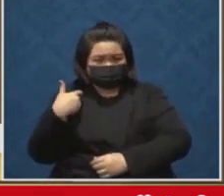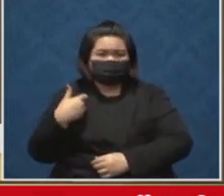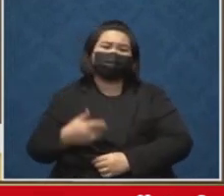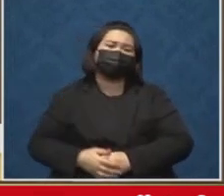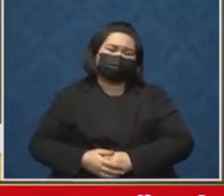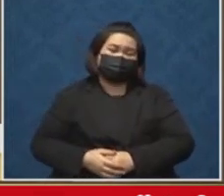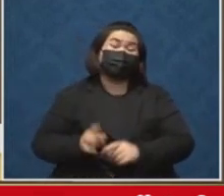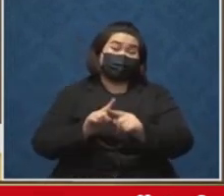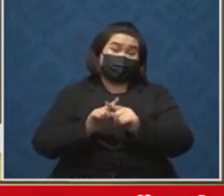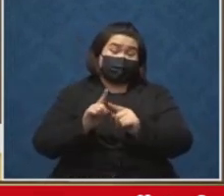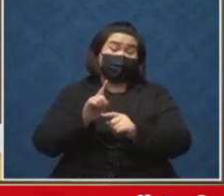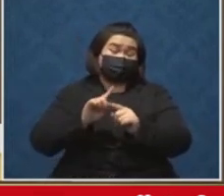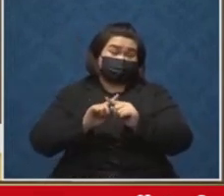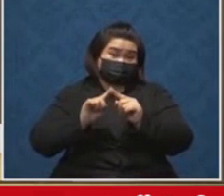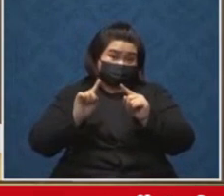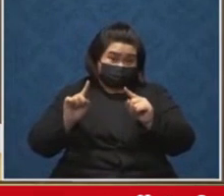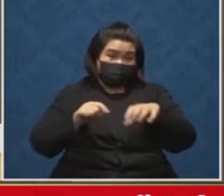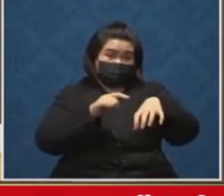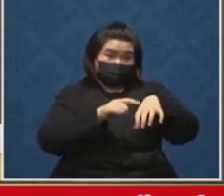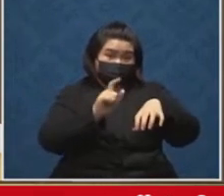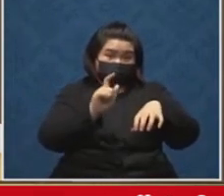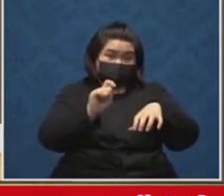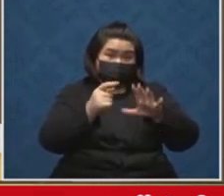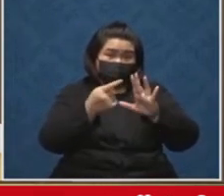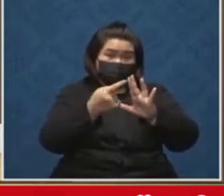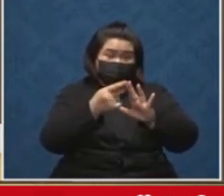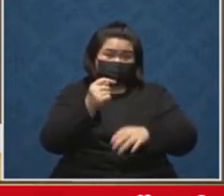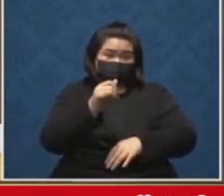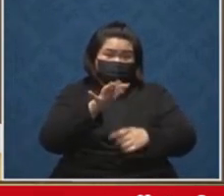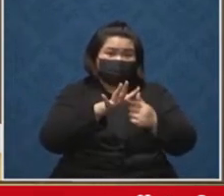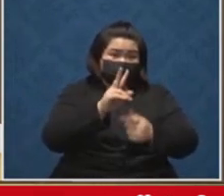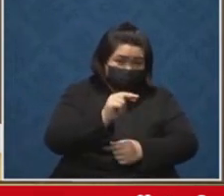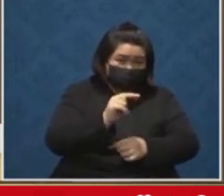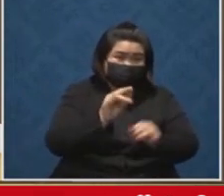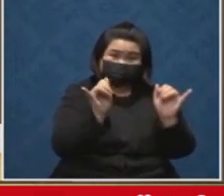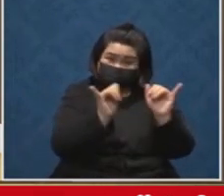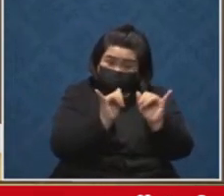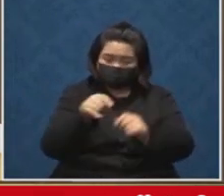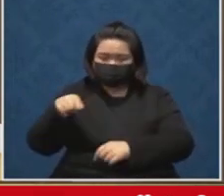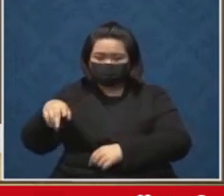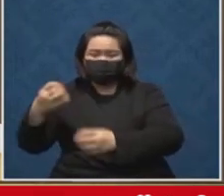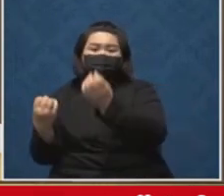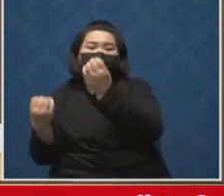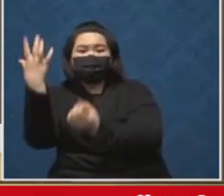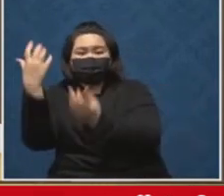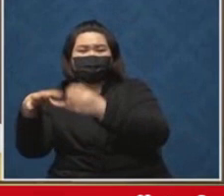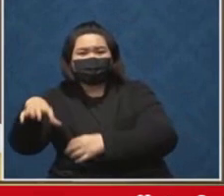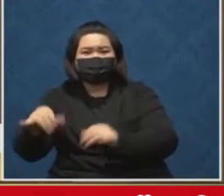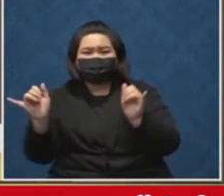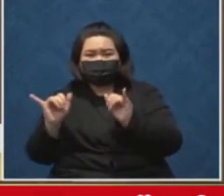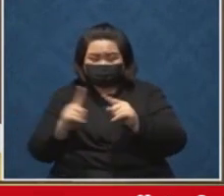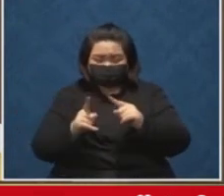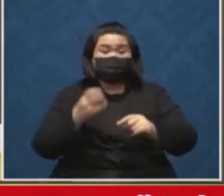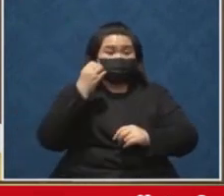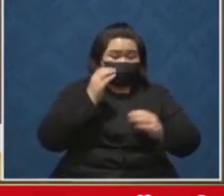ก่อนที่กรมอุทยานก่อนที่กรมป่าไม้จะมีขึ้นมาแต่วันนี้ผมต้องกราบเรียนท่